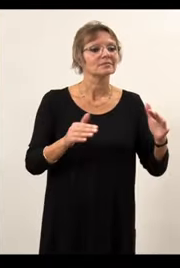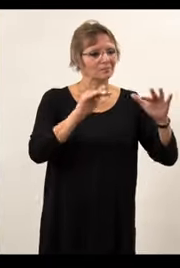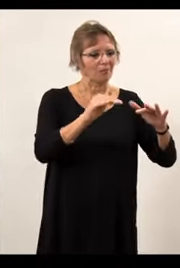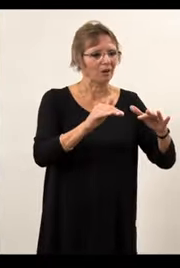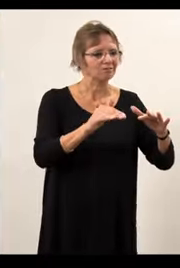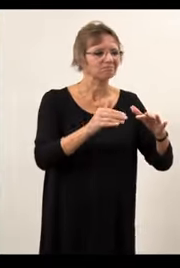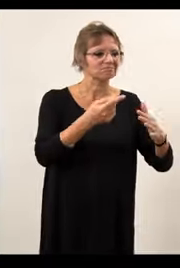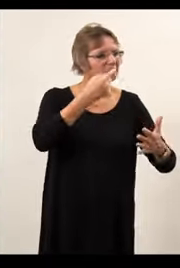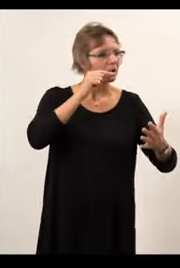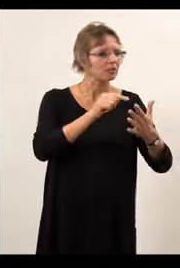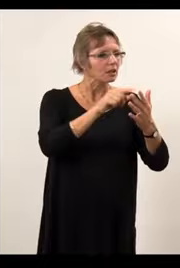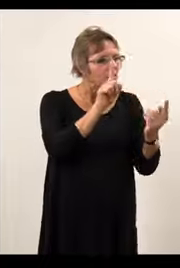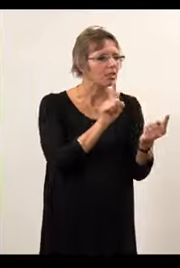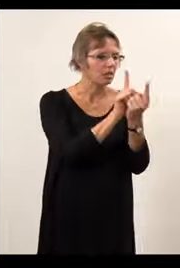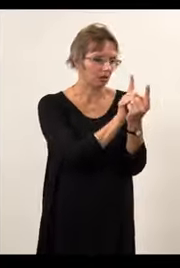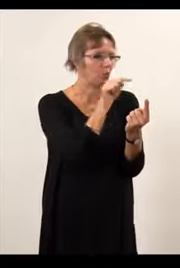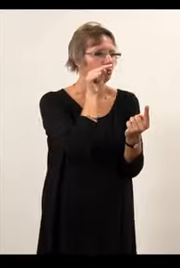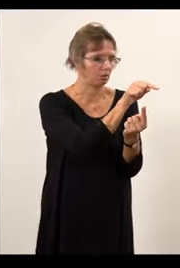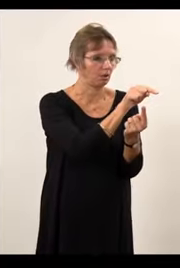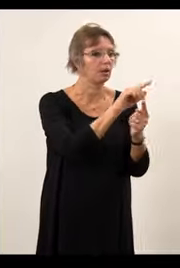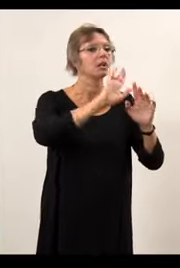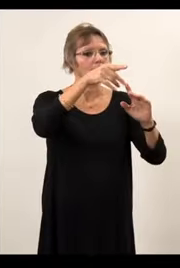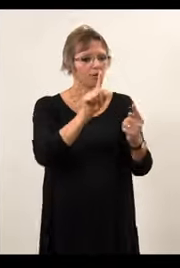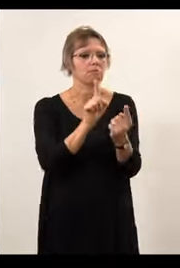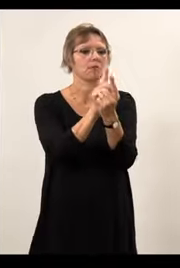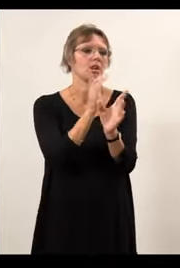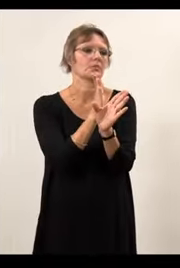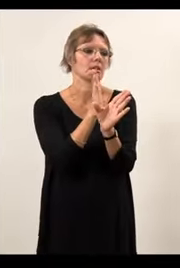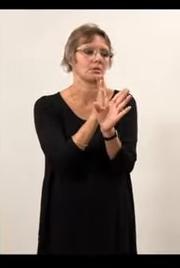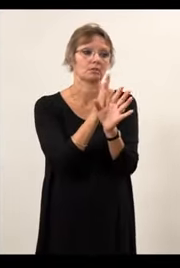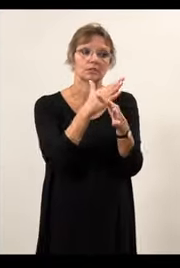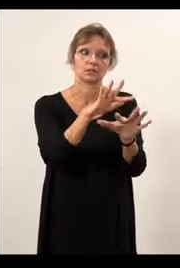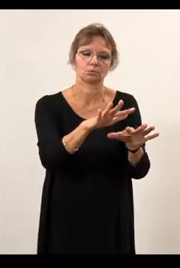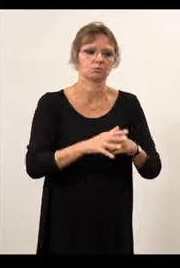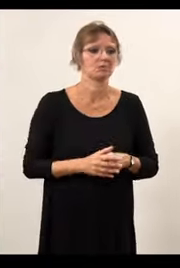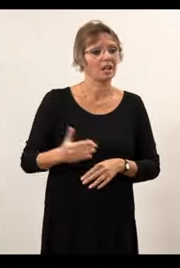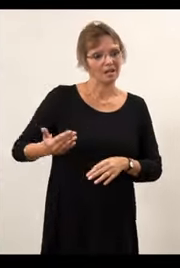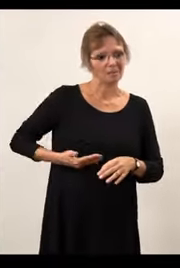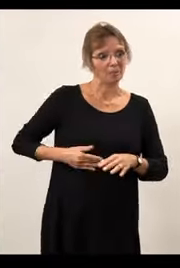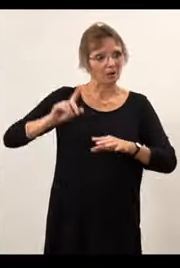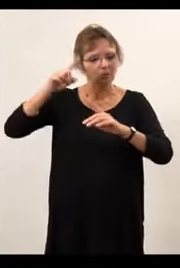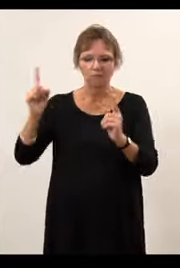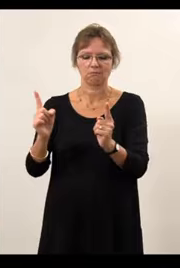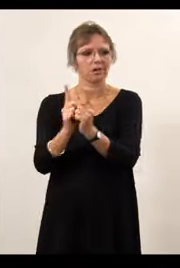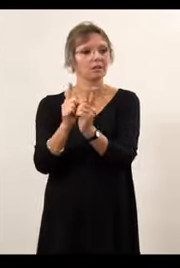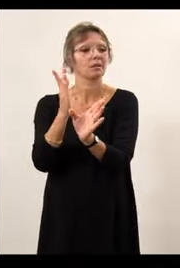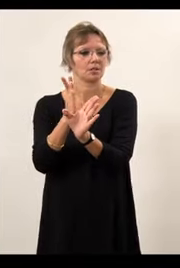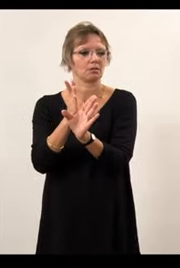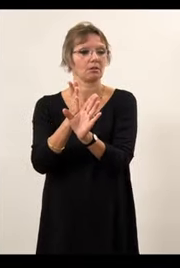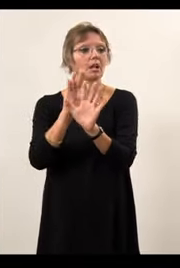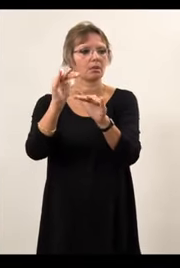En fait, à ce moment-là, je voulais parler que avec toi et après avec Valentine. Et maman, elle était retournée la voir.